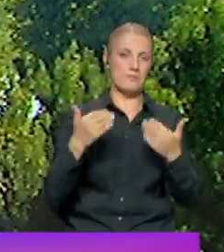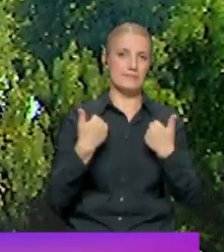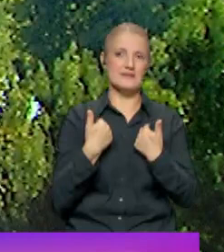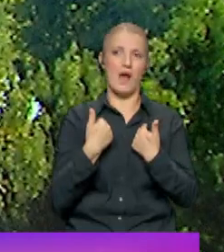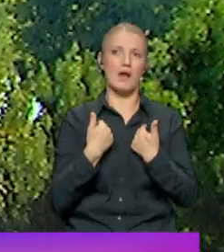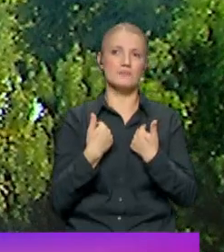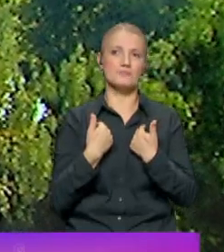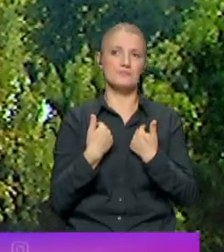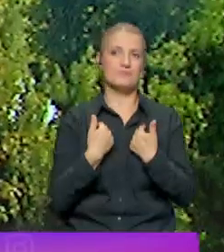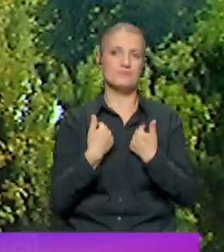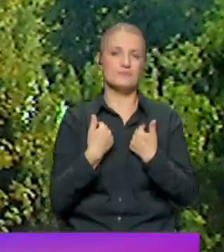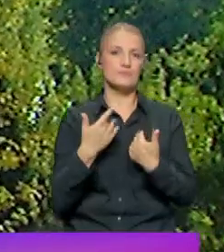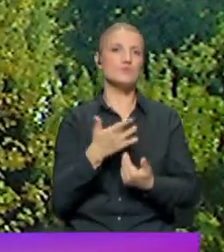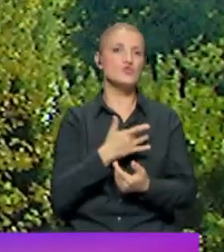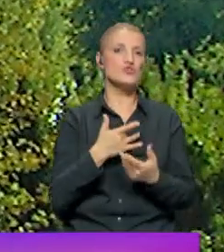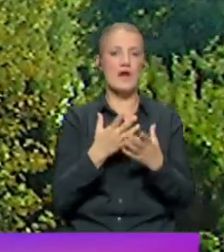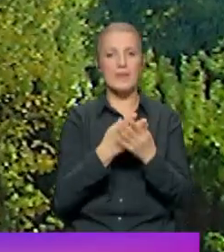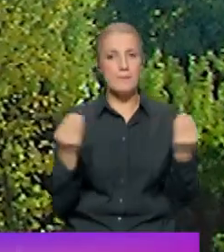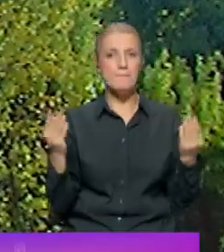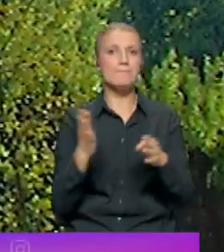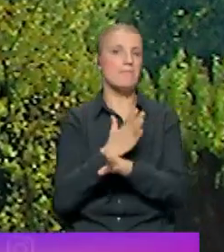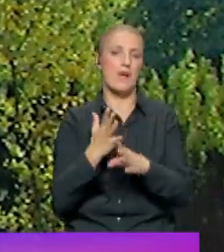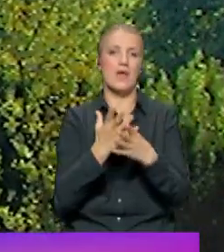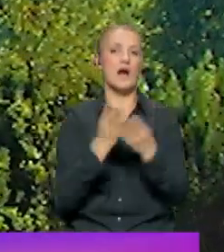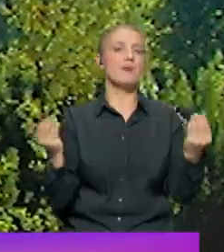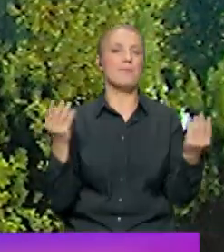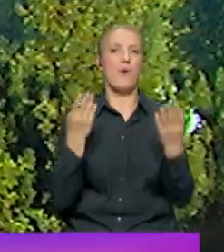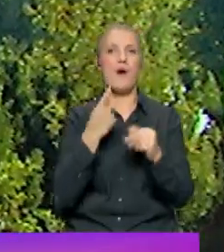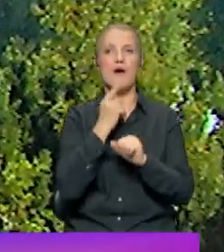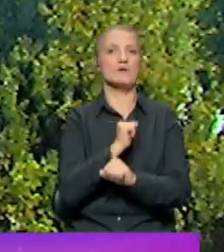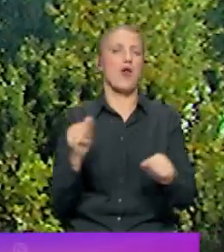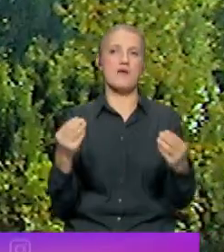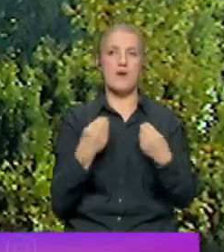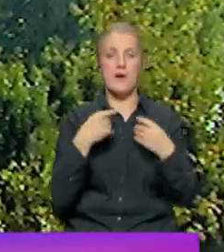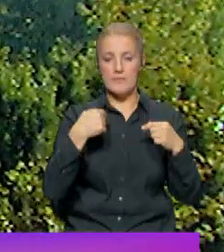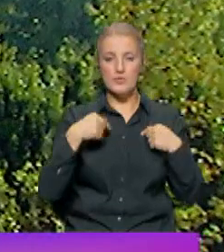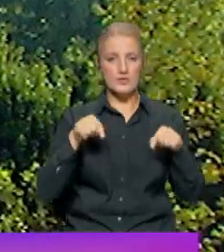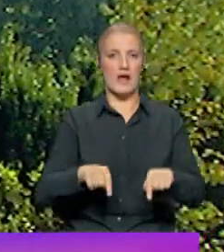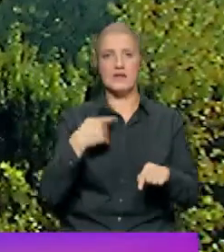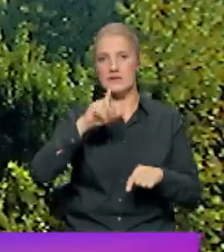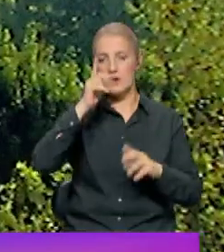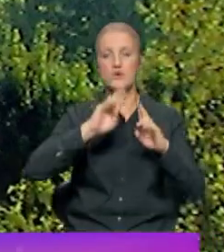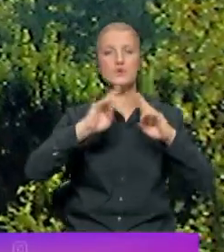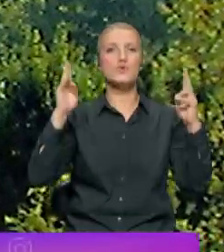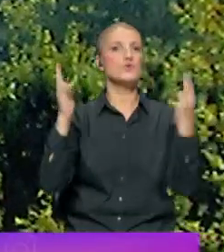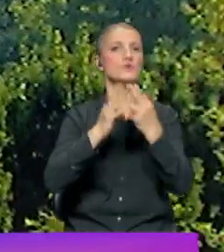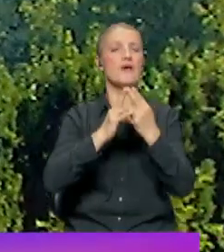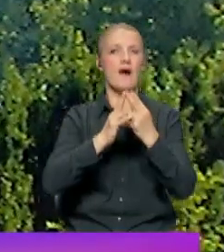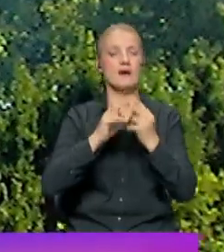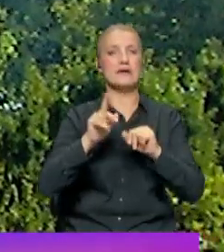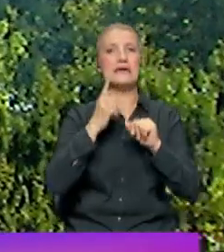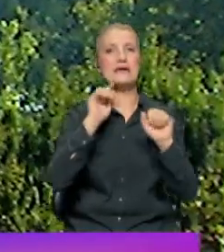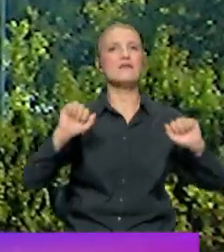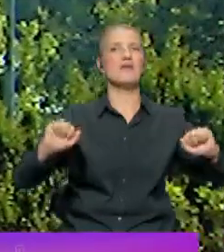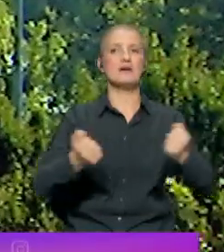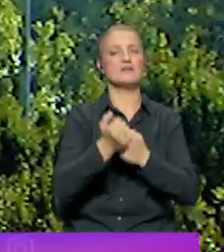Biz ey can kayıpları mal kayıpları olarak geri dönüyor bununla sadece biz baş etmiyoruz küresel iklim krizi sadece bizi